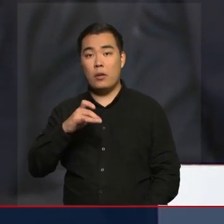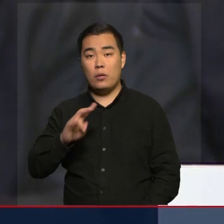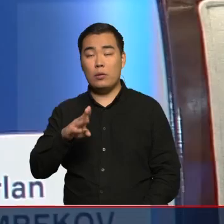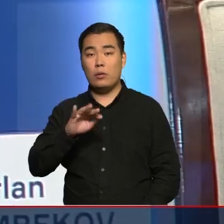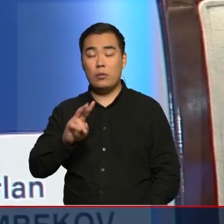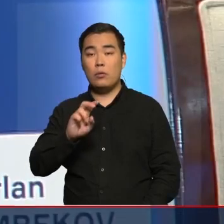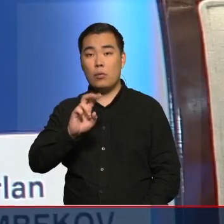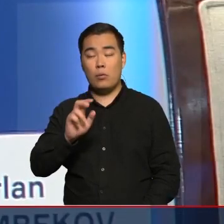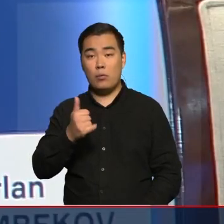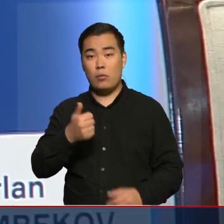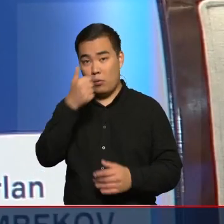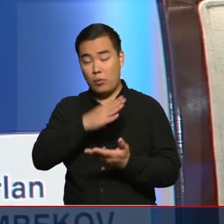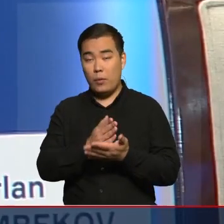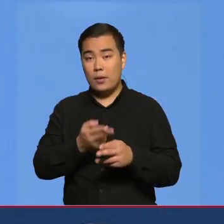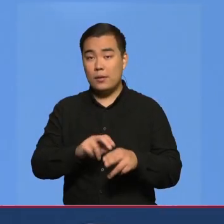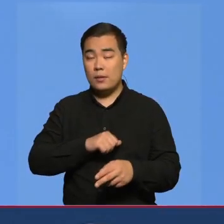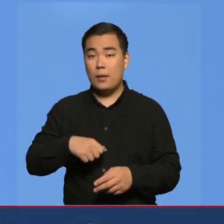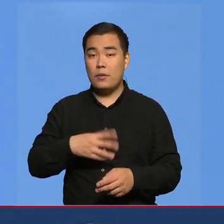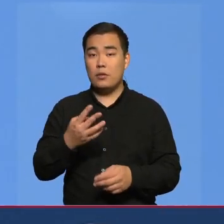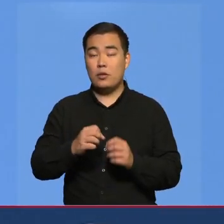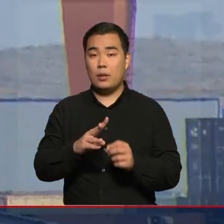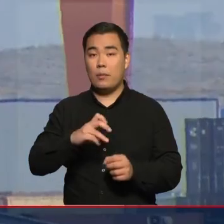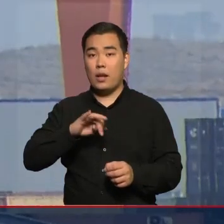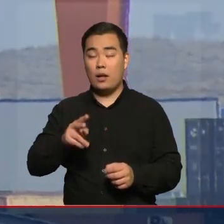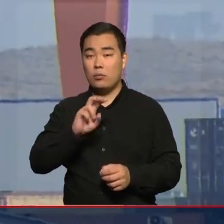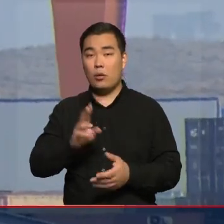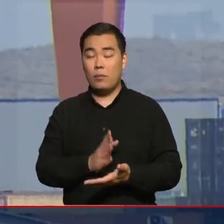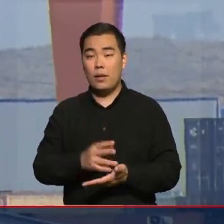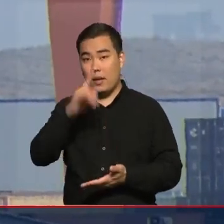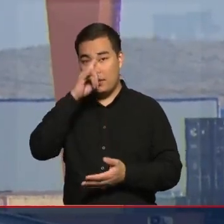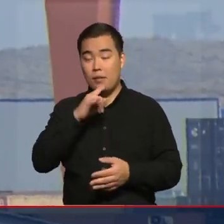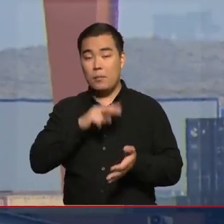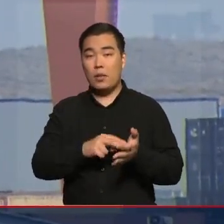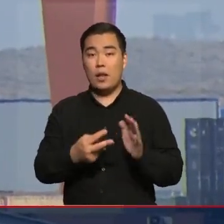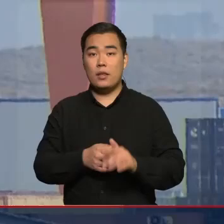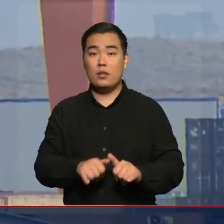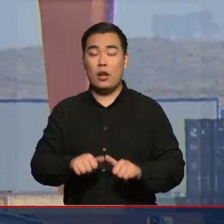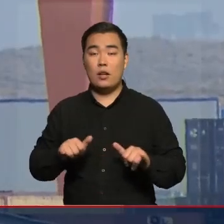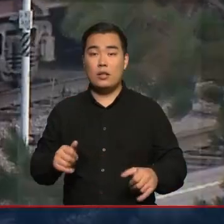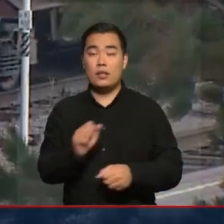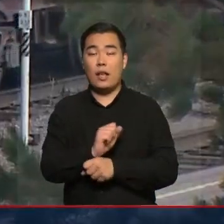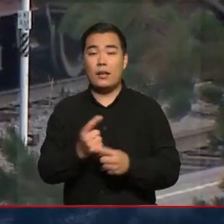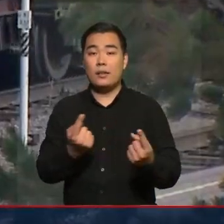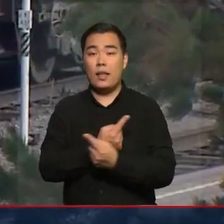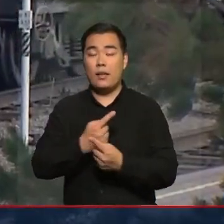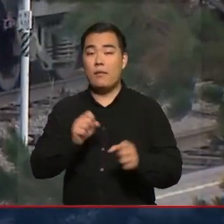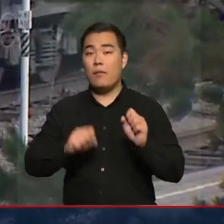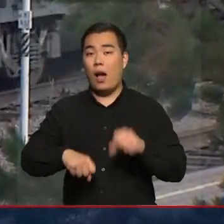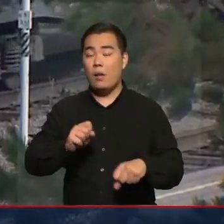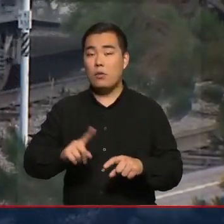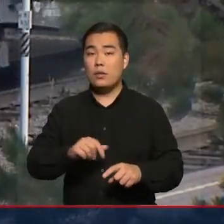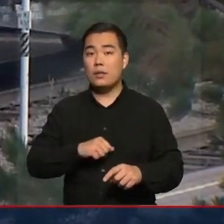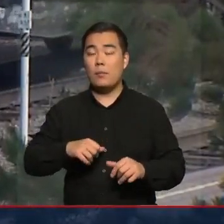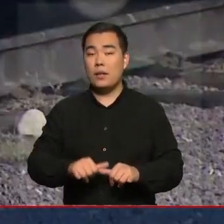ряд нефтехимических проектов стоимостью более 14 млрд долларов Казахстан планирует расширять свои транспортно-логистические возможности для развития